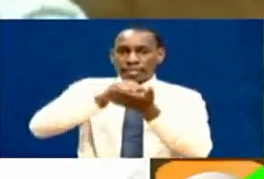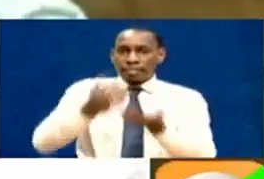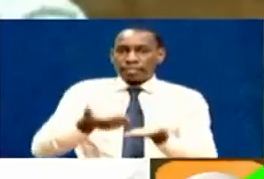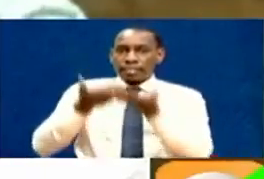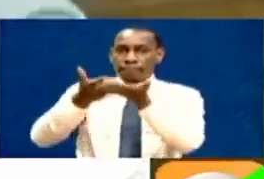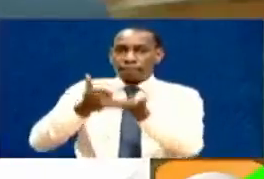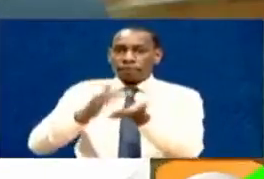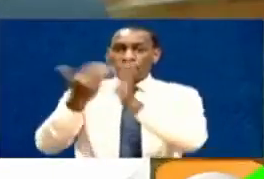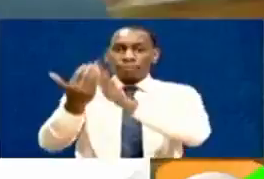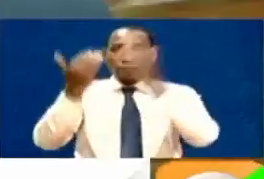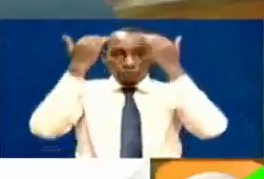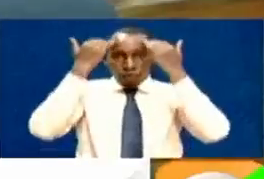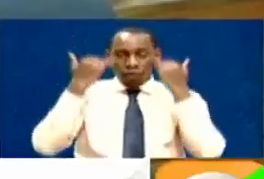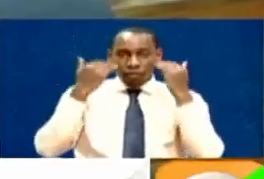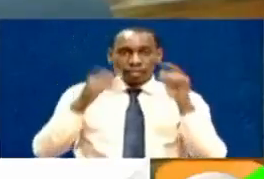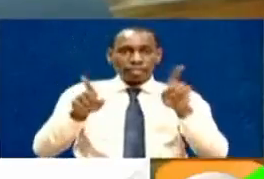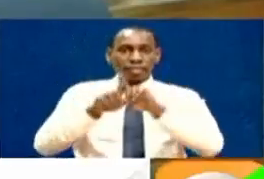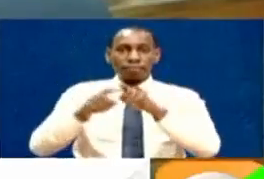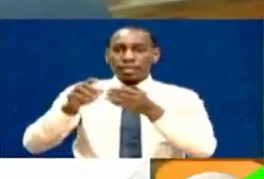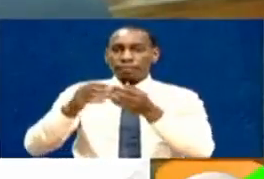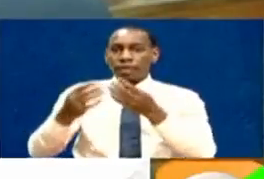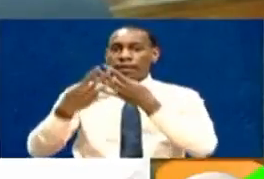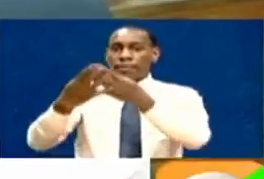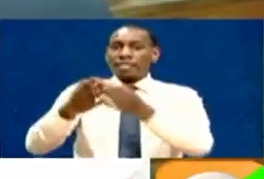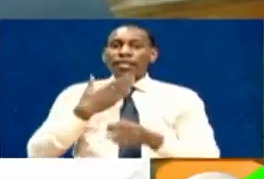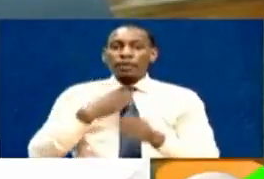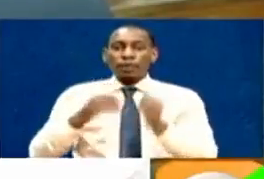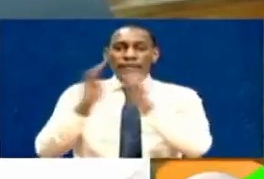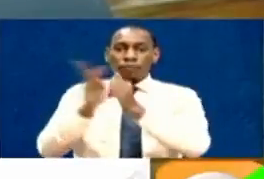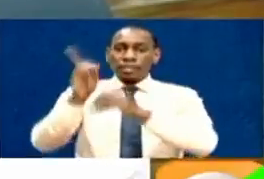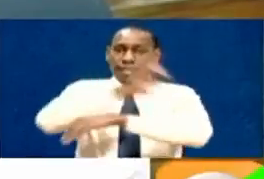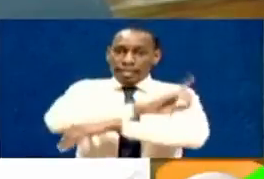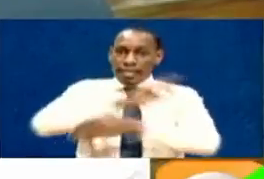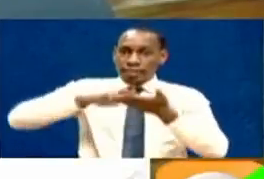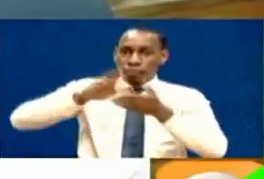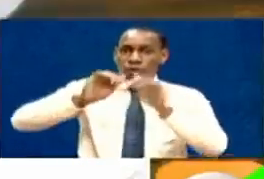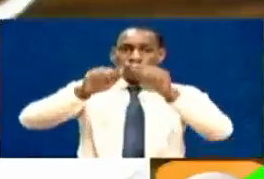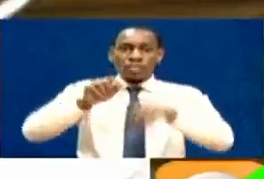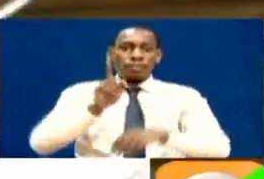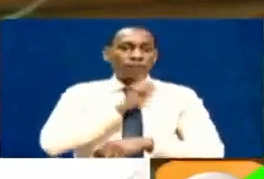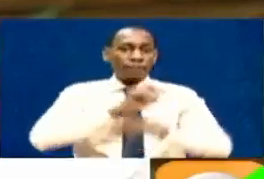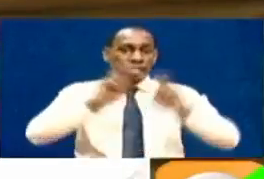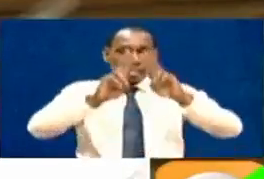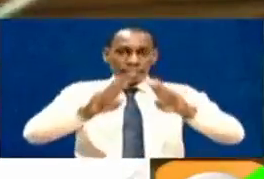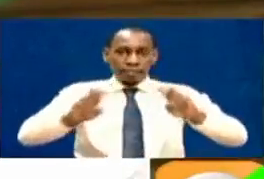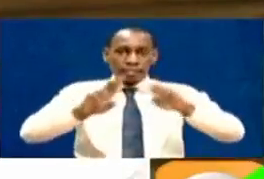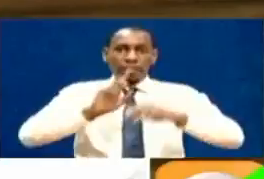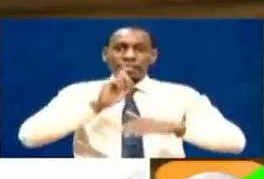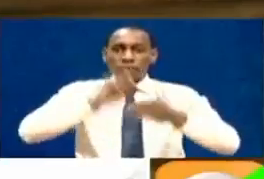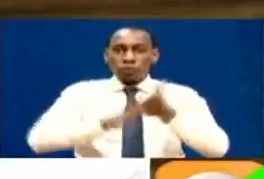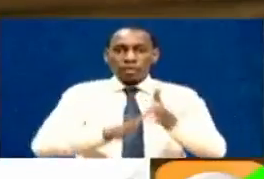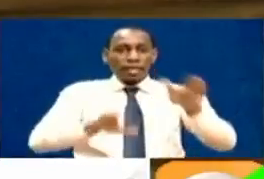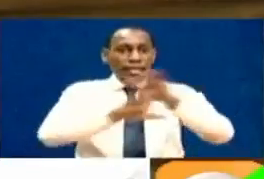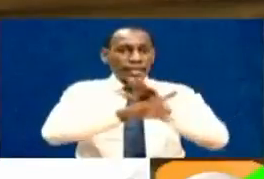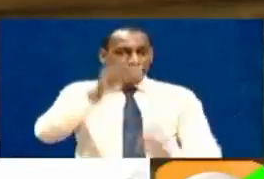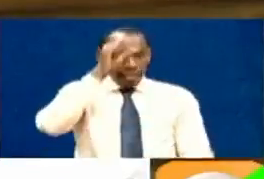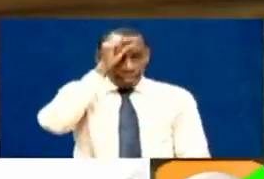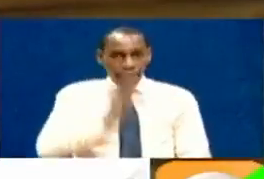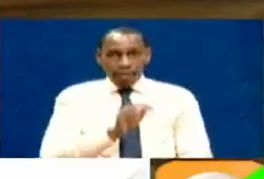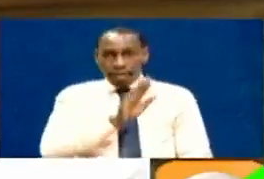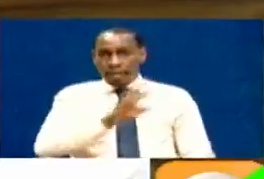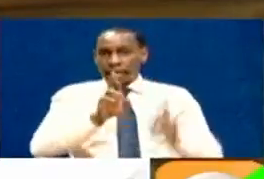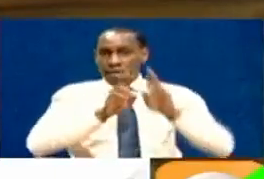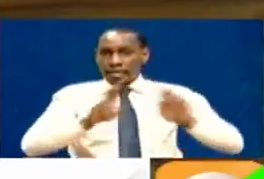wa mashtaka. Upande wa mashtaka ulitaka siku 14 zaidi kukamilisha uchunguzi, wakisema kuwa naibu gavana huyo